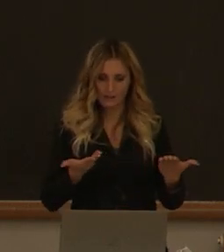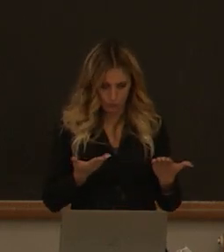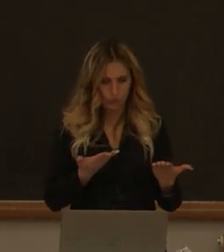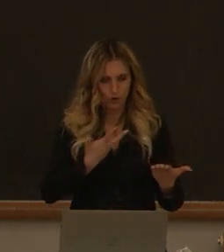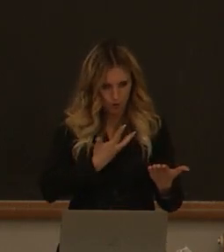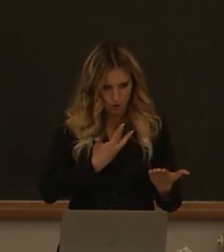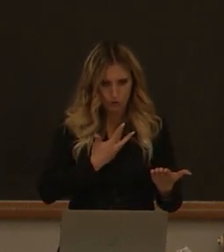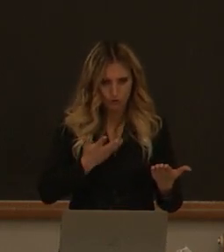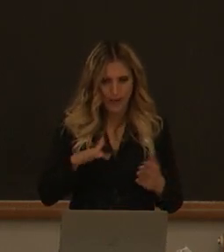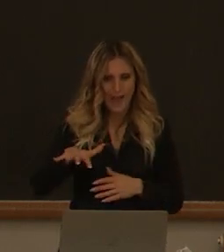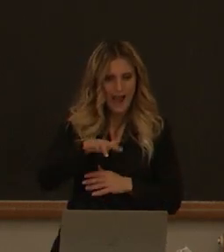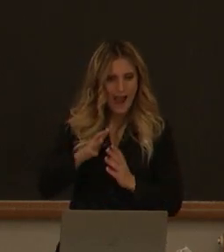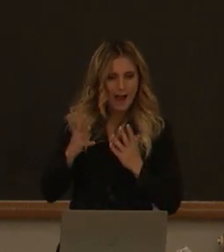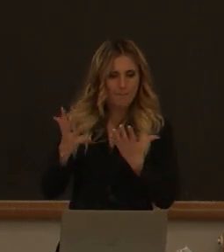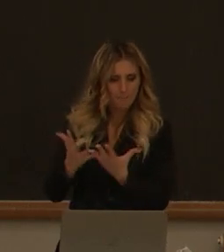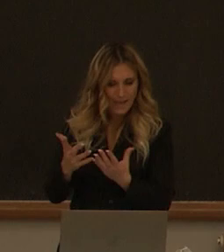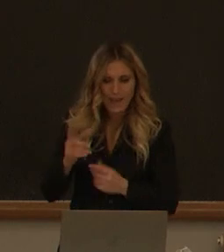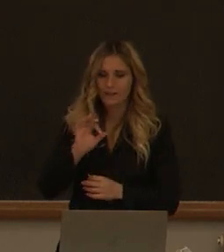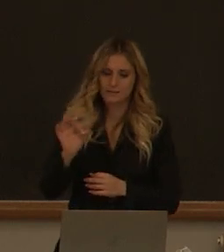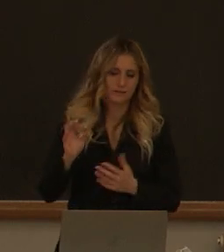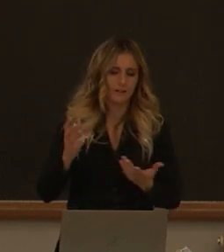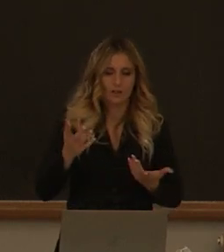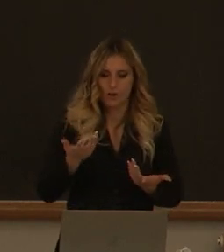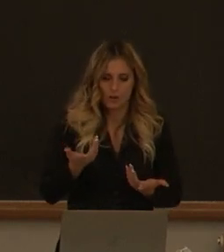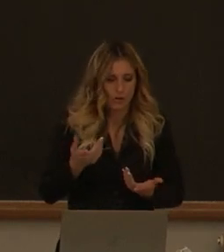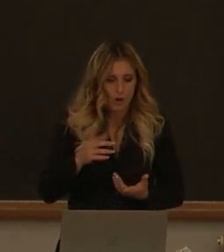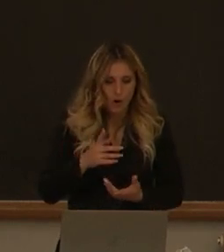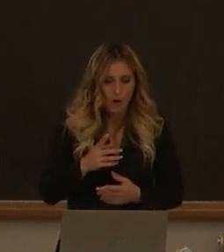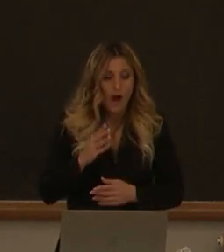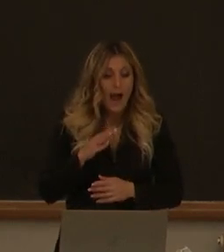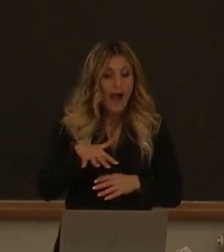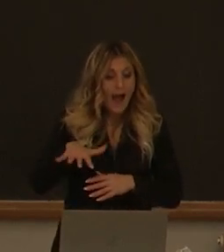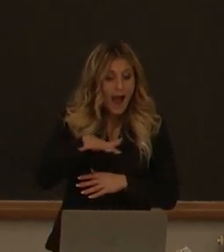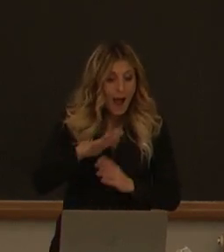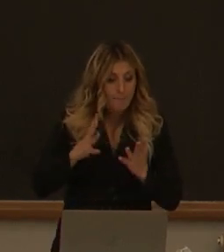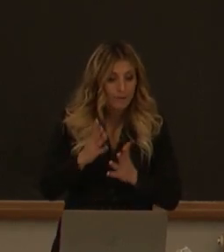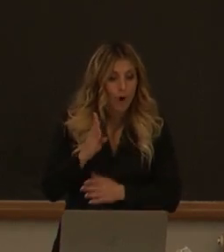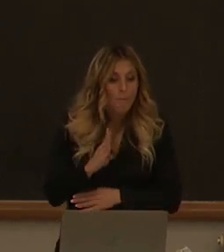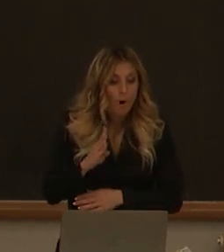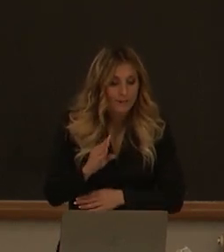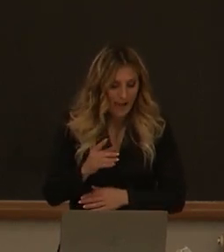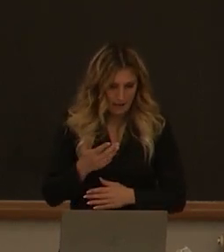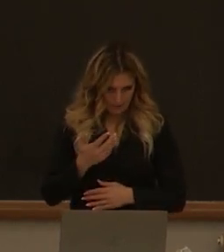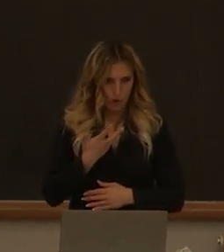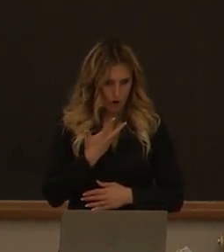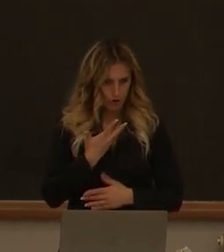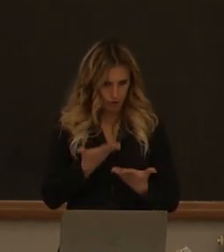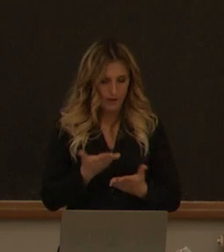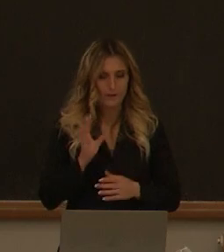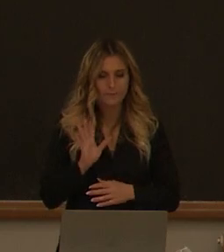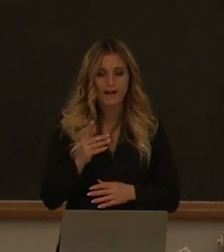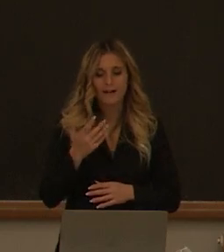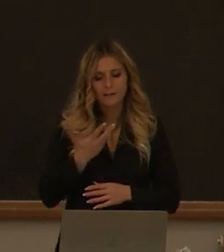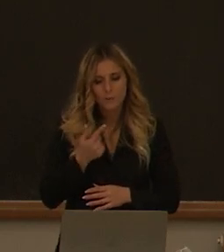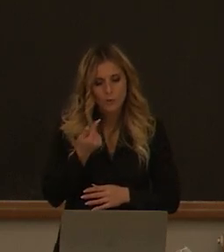in ambito ambientale in senso più ampio, sia in ambito anche botanico. una sensibilità un